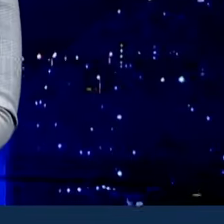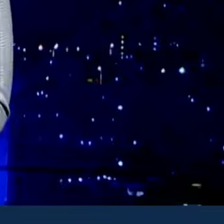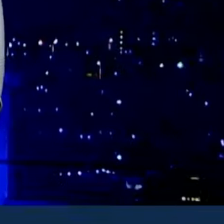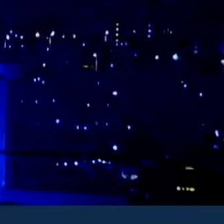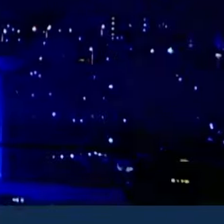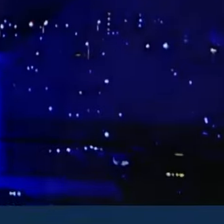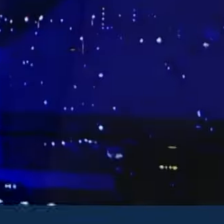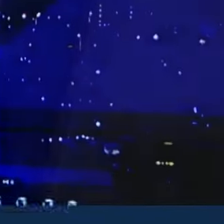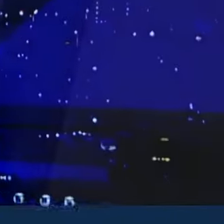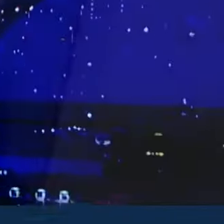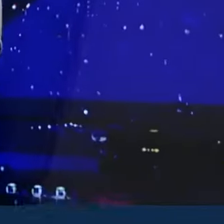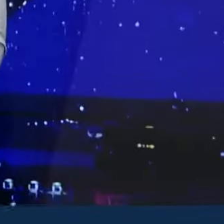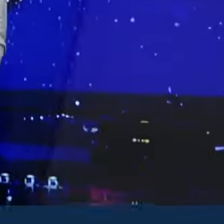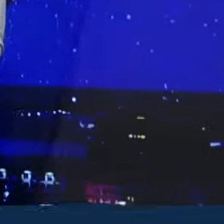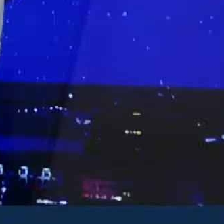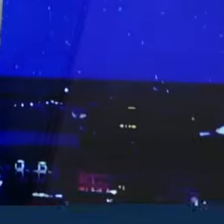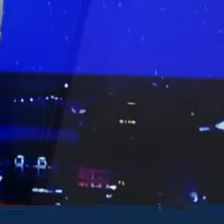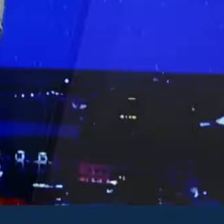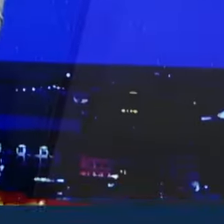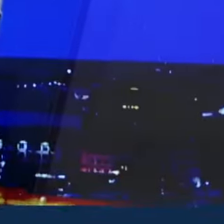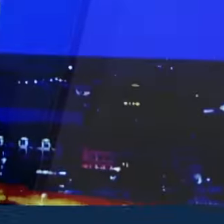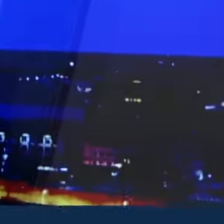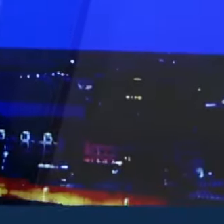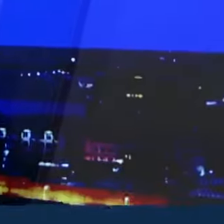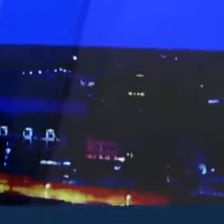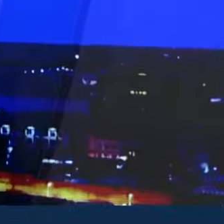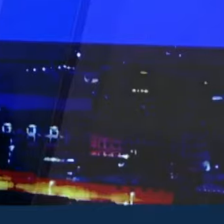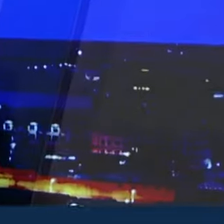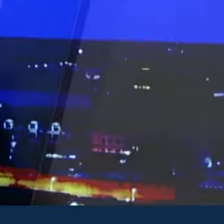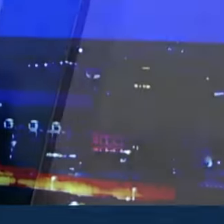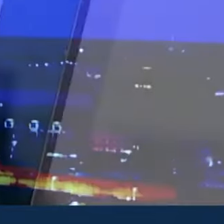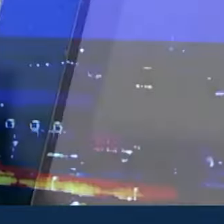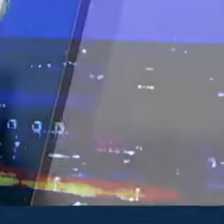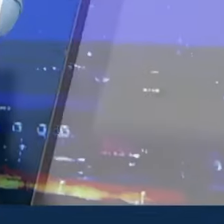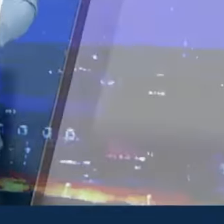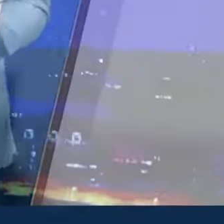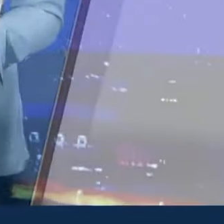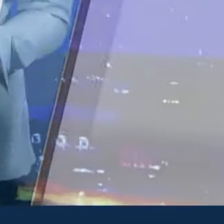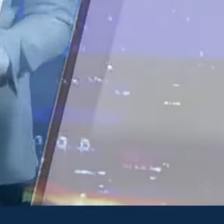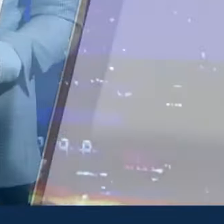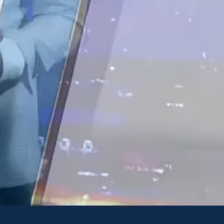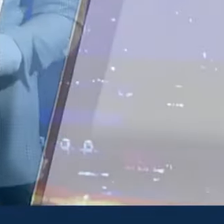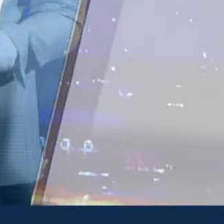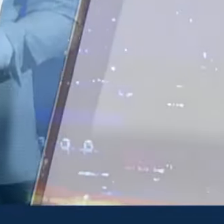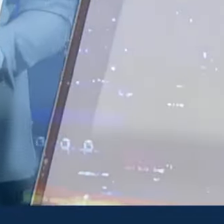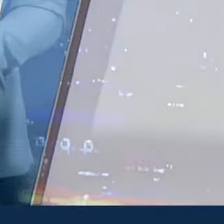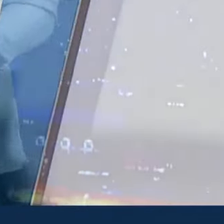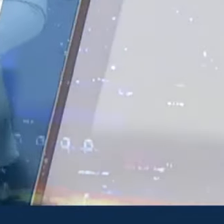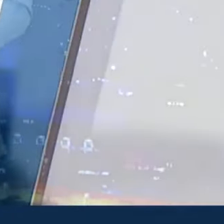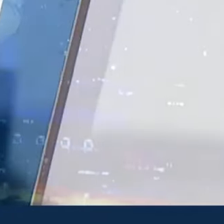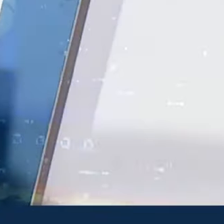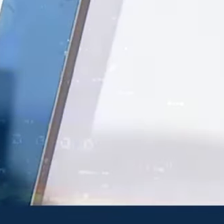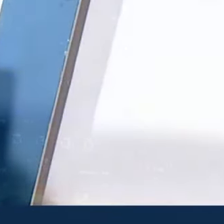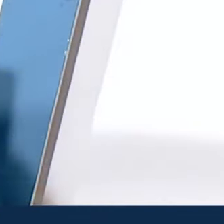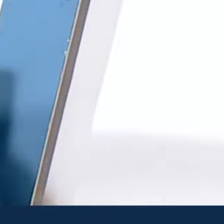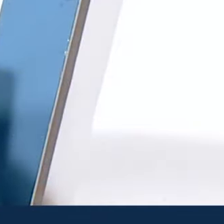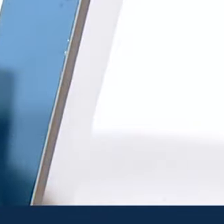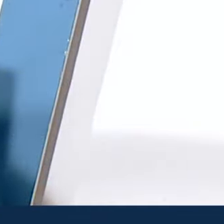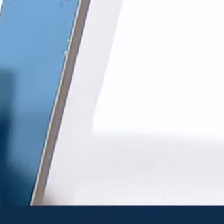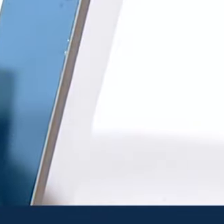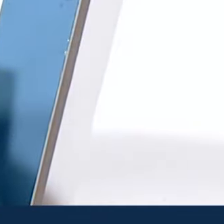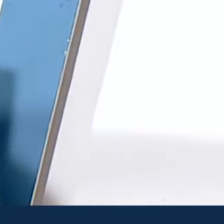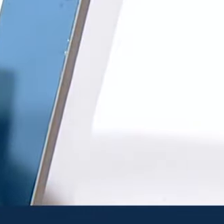baby. Please don't leave me, baby. I don't wanna leave you,